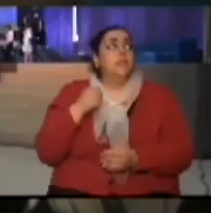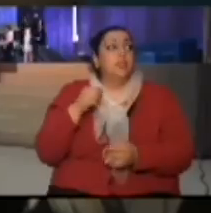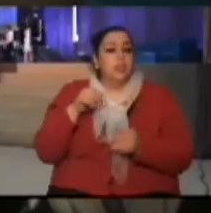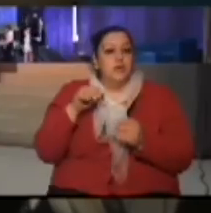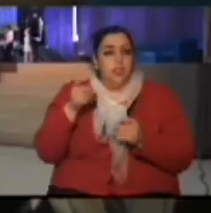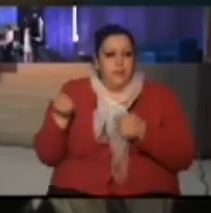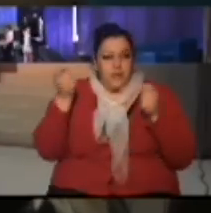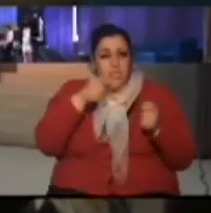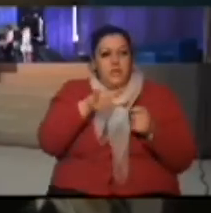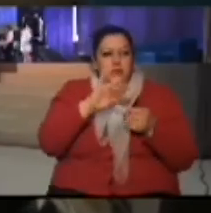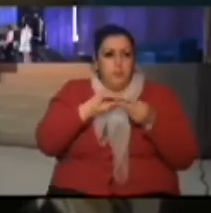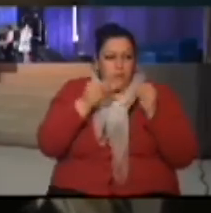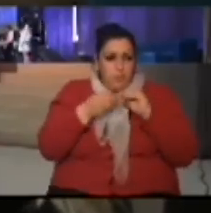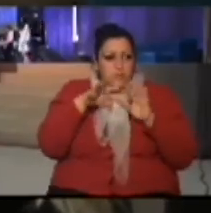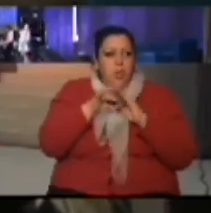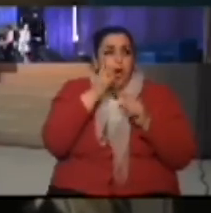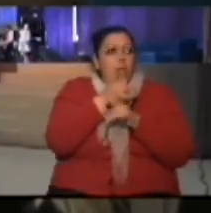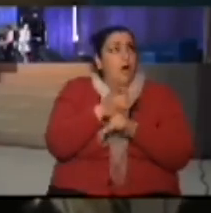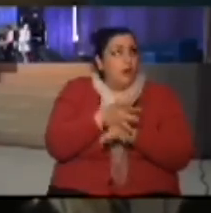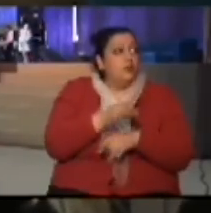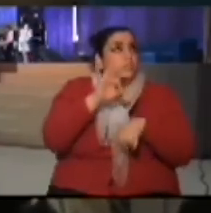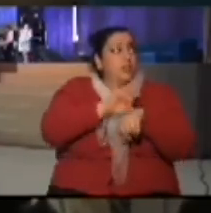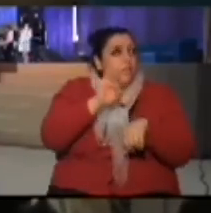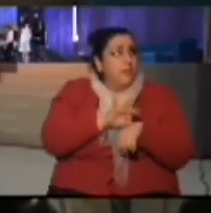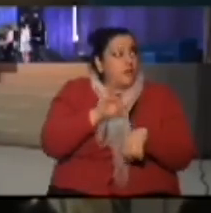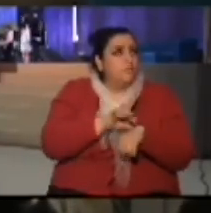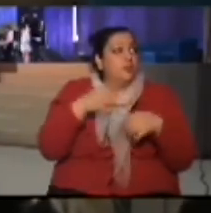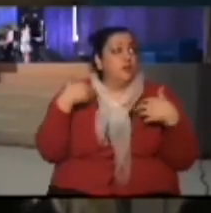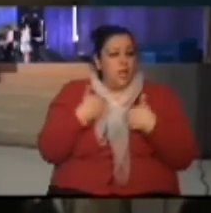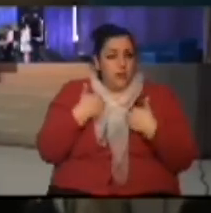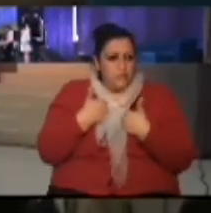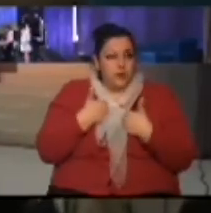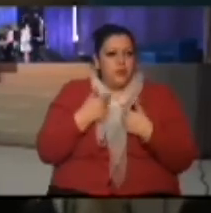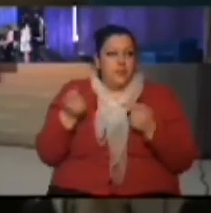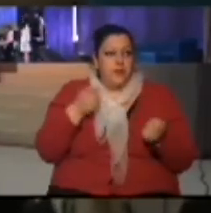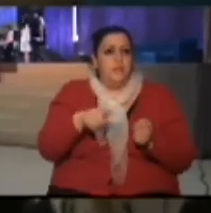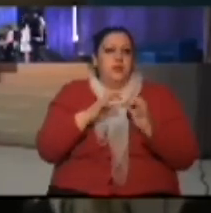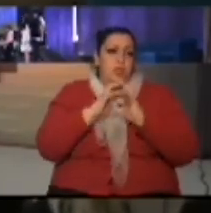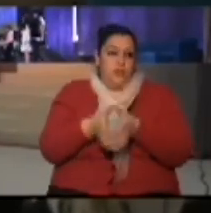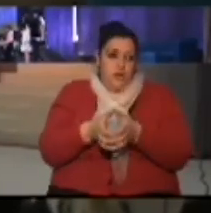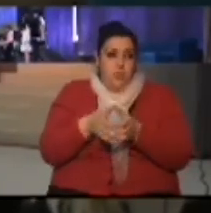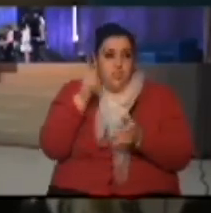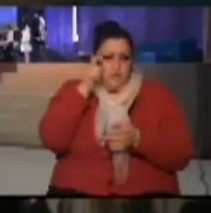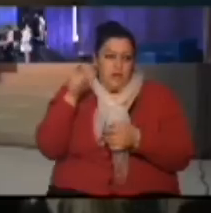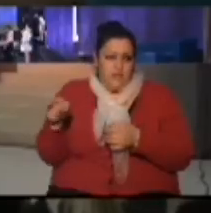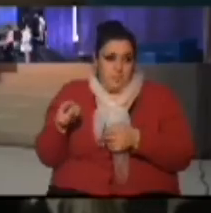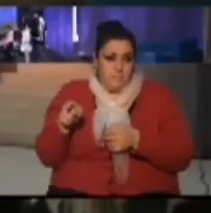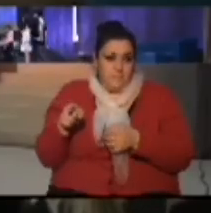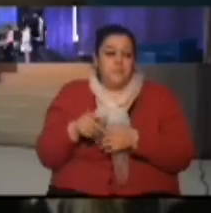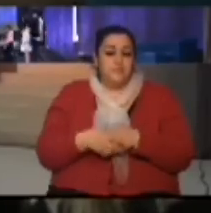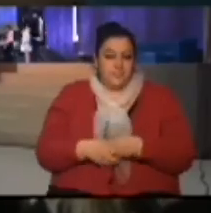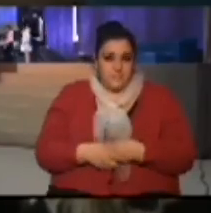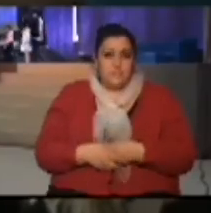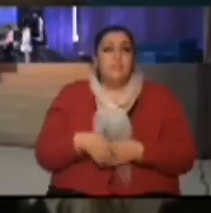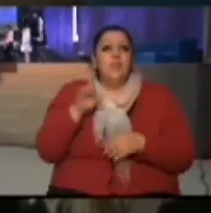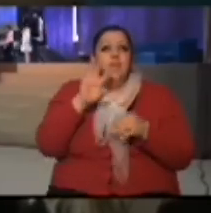ունենք, նրա, ով որ աղքատություն ու հիվանդություն է ներմուծում այս աշխարհ, նրա, ով որ բաժանություն է բերում ընտանիքների մեջ,